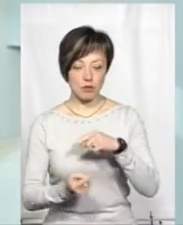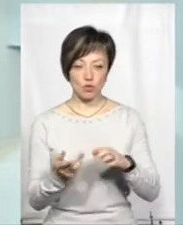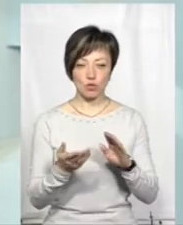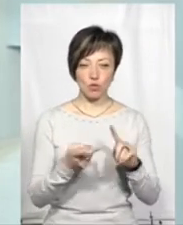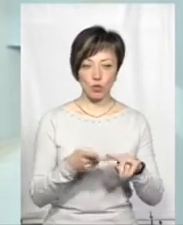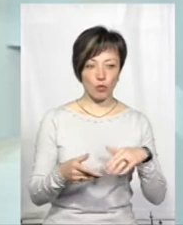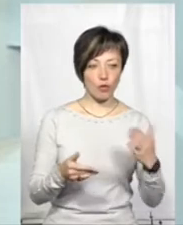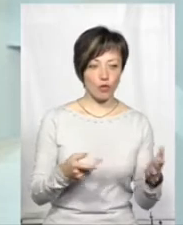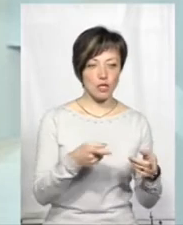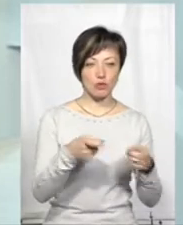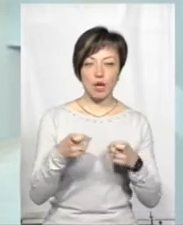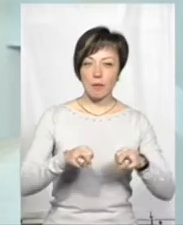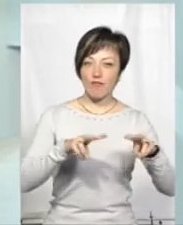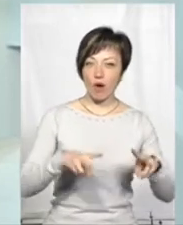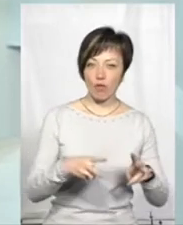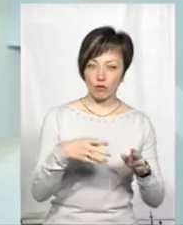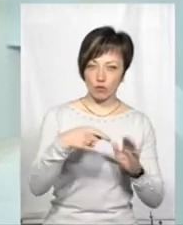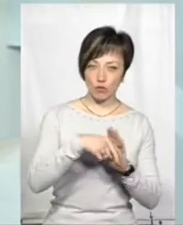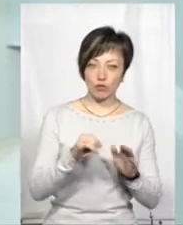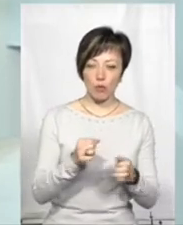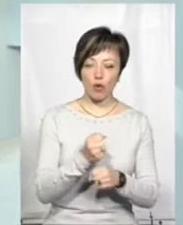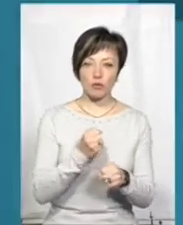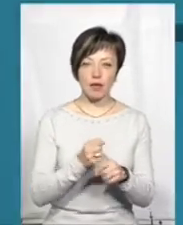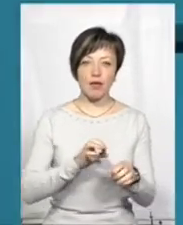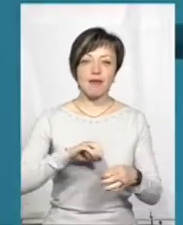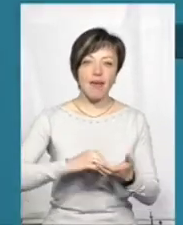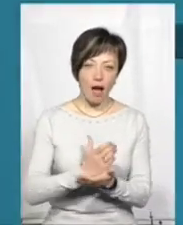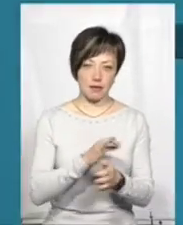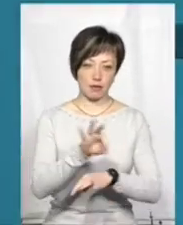боку ми ще долучаємо фахову сторону для того, щоб розробити якісний проект.